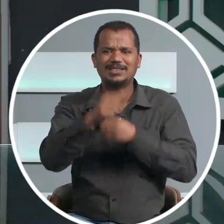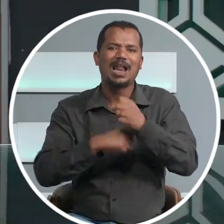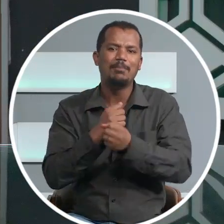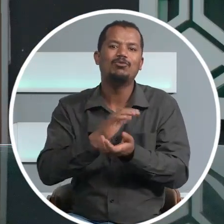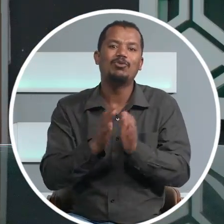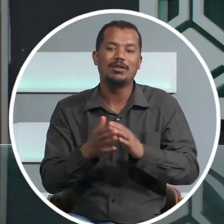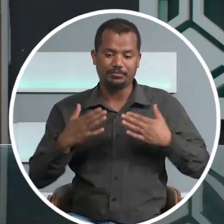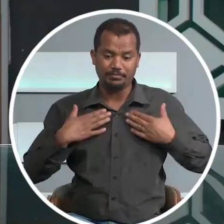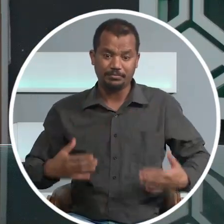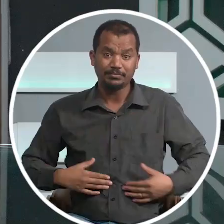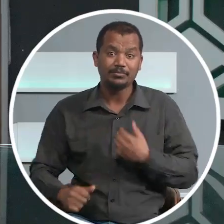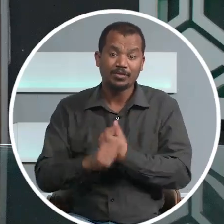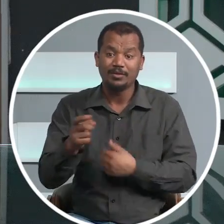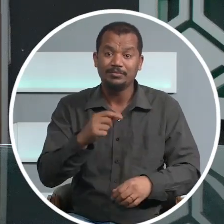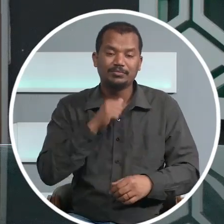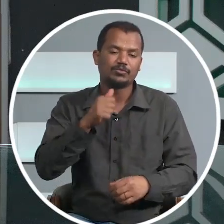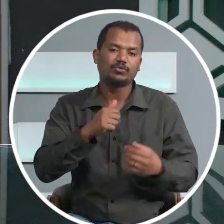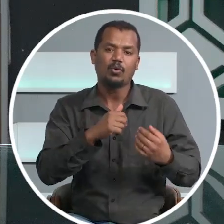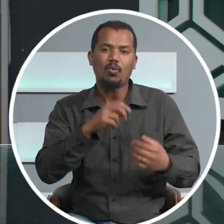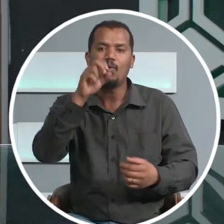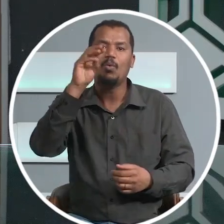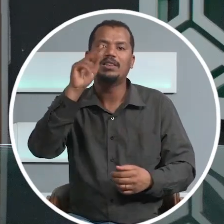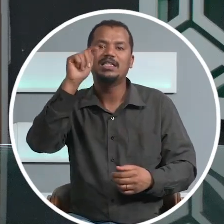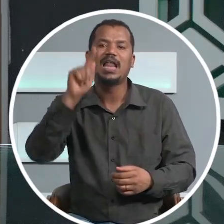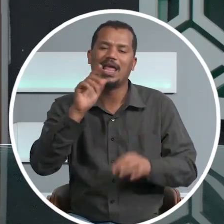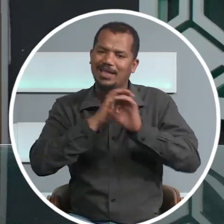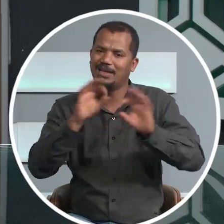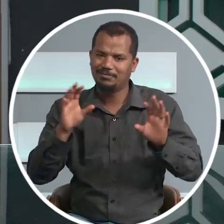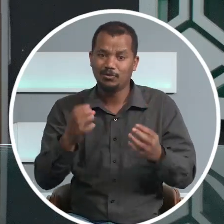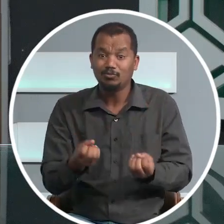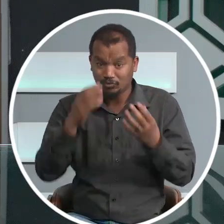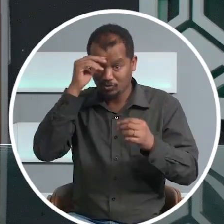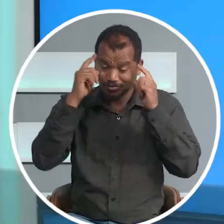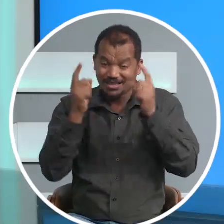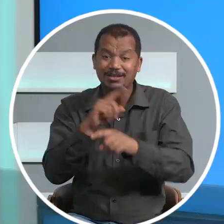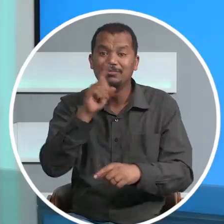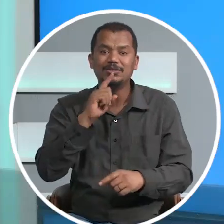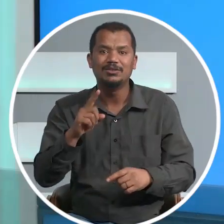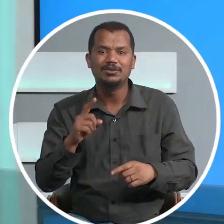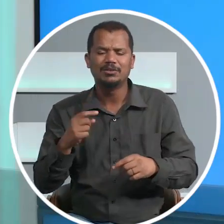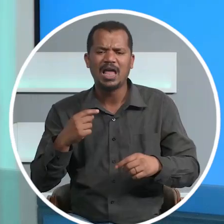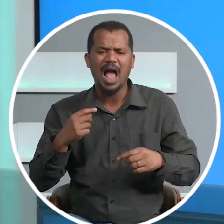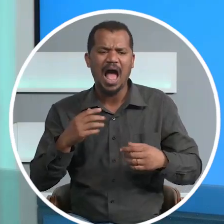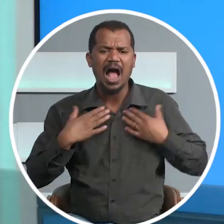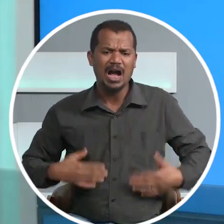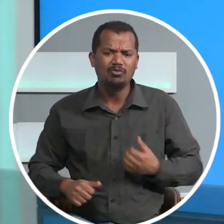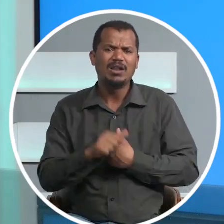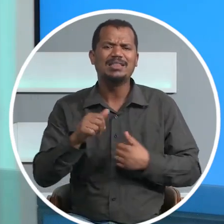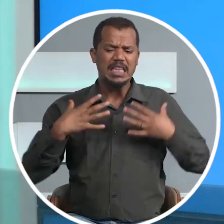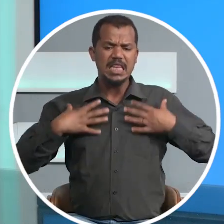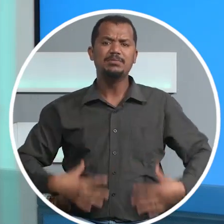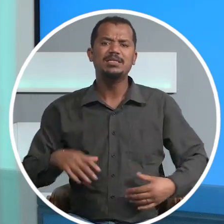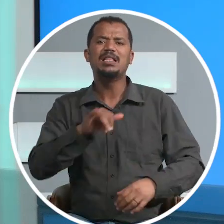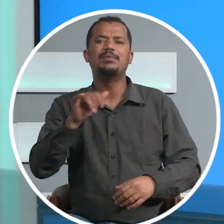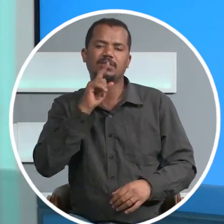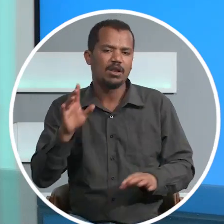10 አመት ሆኛል። አካል ጉዳተኛ አላለመሆን ዋስትና የለንም። ብዙ ሰው የሚሳሳተው ምንድነው አካል ጉዳተኝነት ልብሳችን ነው።